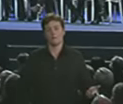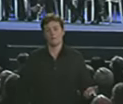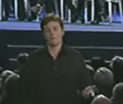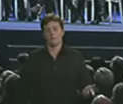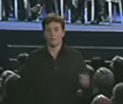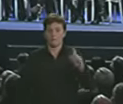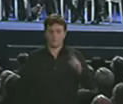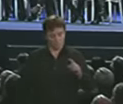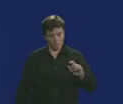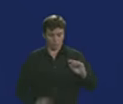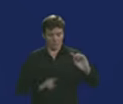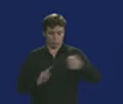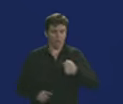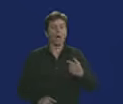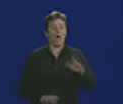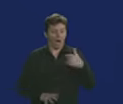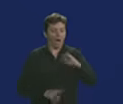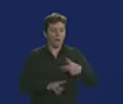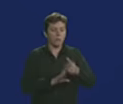reçoivent une balle pour être en situation de répondre?